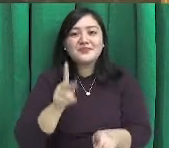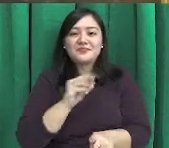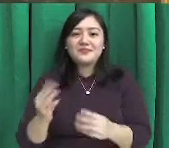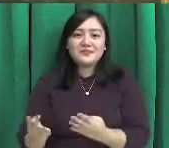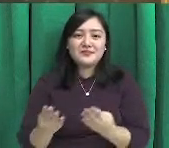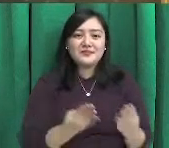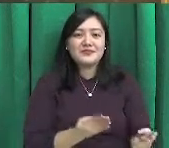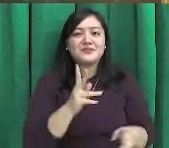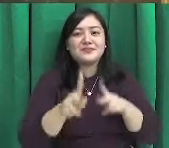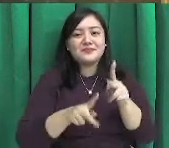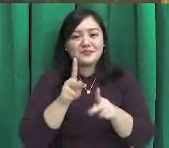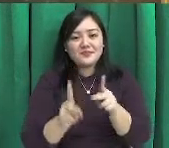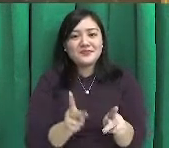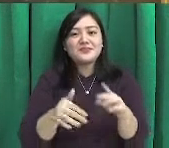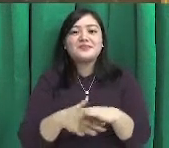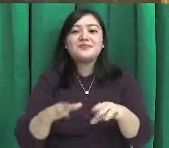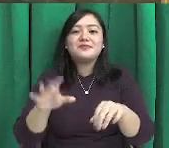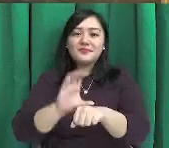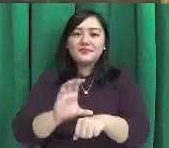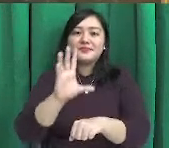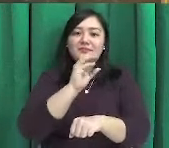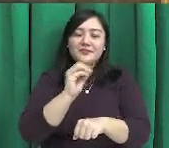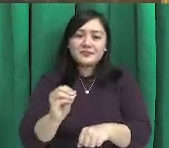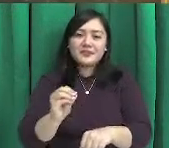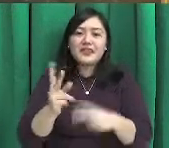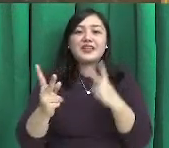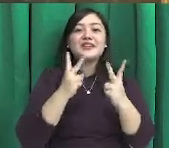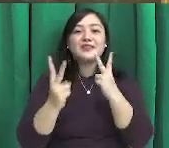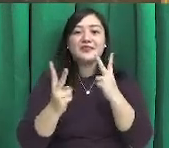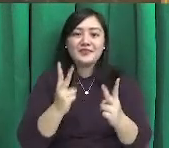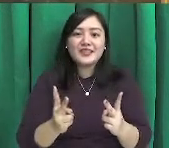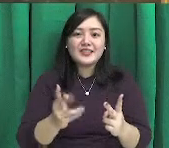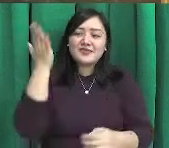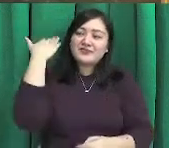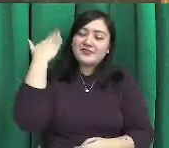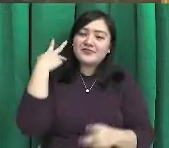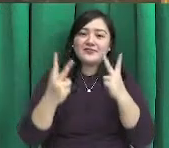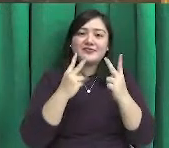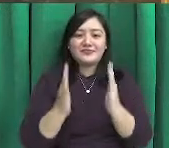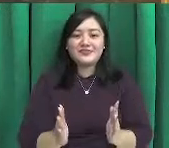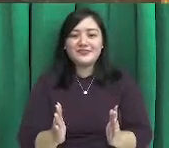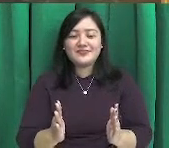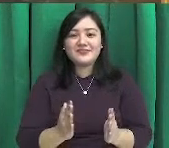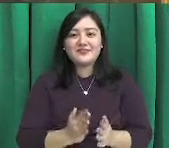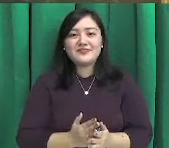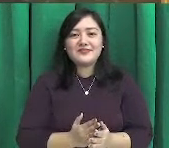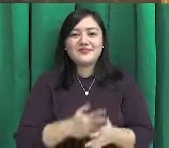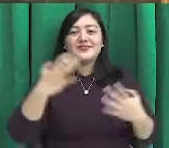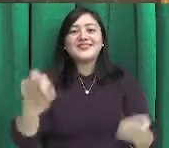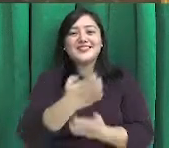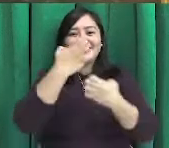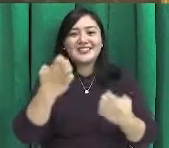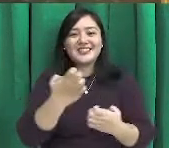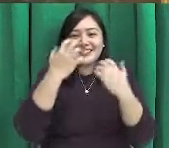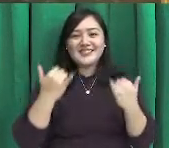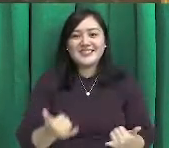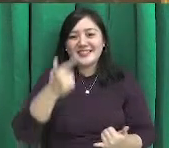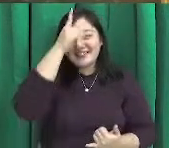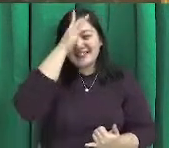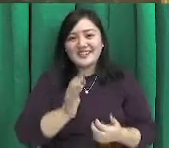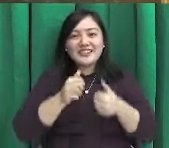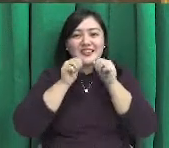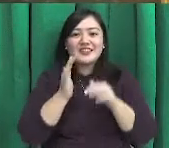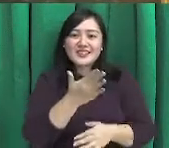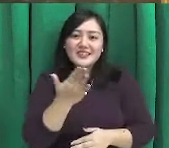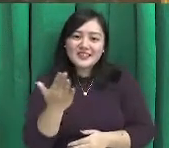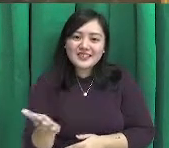more people and also make follow up with our second timers. Okay, all right. So enjoy the rest of the day. God bless you